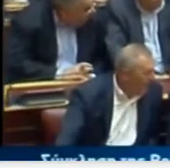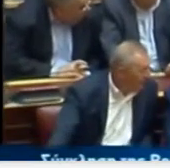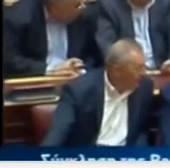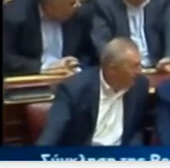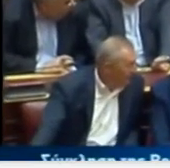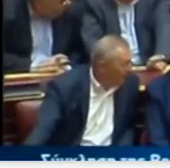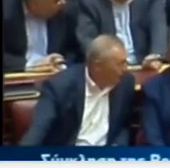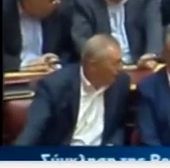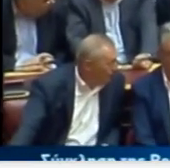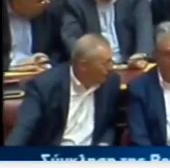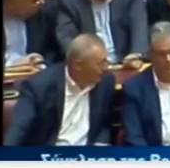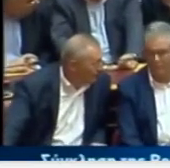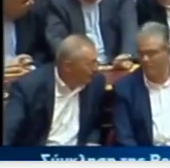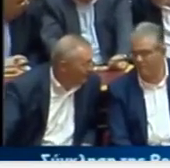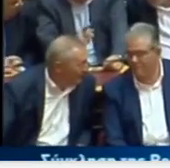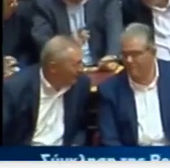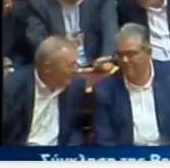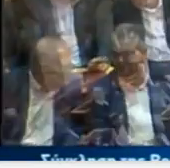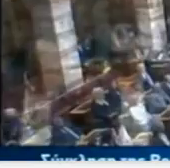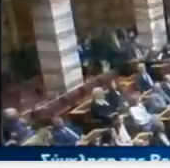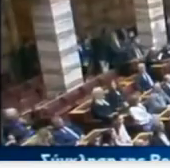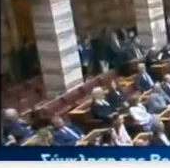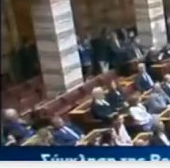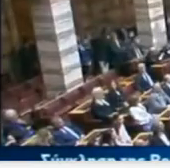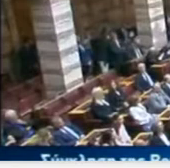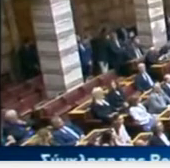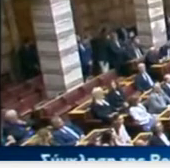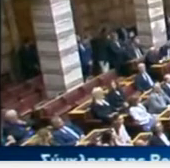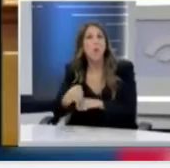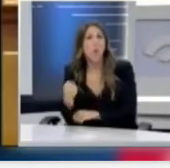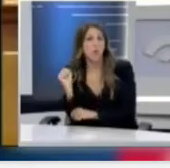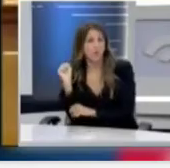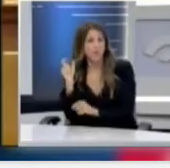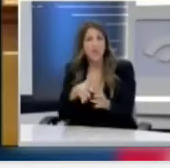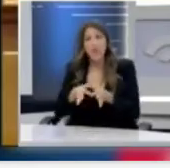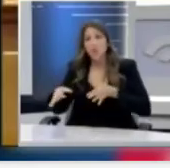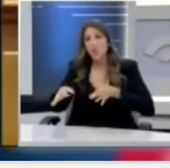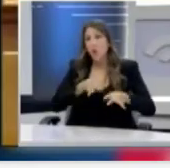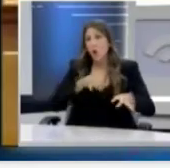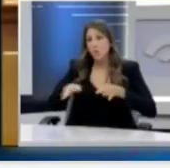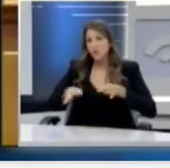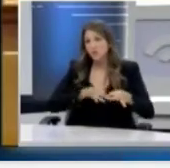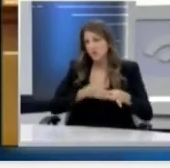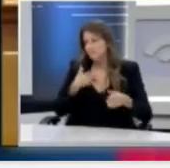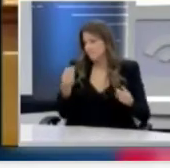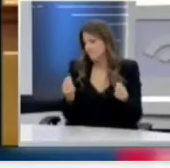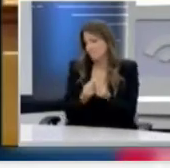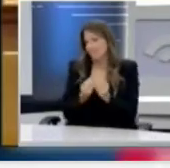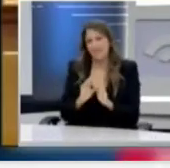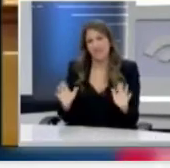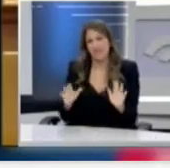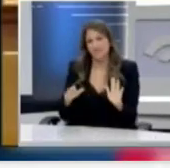στους λίγους έκανε λόγο ο γραμματέας του Κομμουνιστικού Κόμματος Ελλάδος Δημήτρης Κουτσούμπας. Το νομοσχέδιο είναι κατώτερο